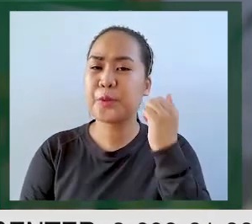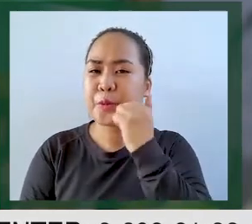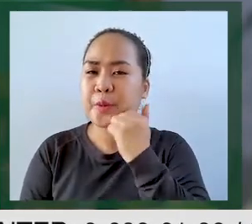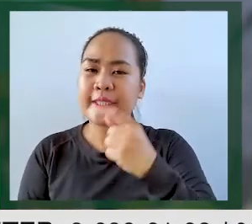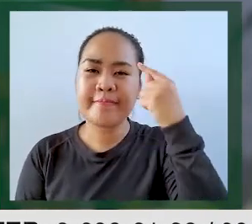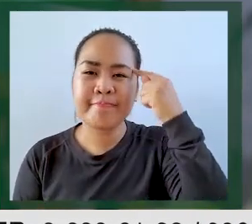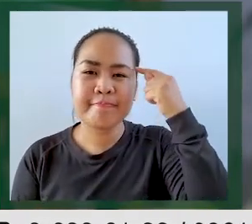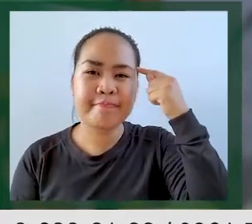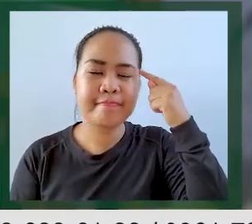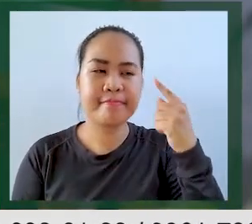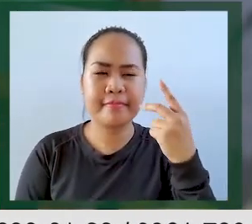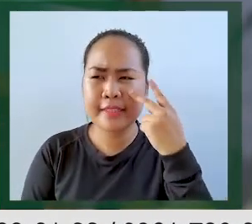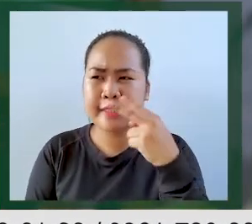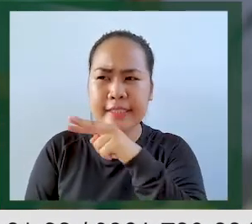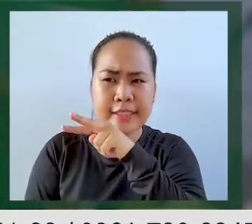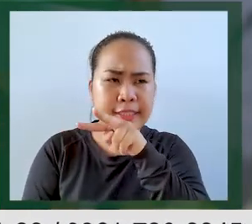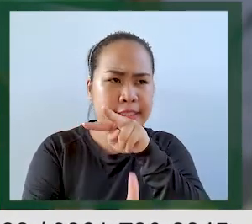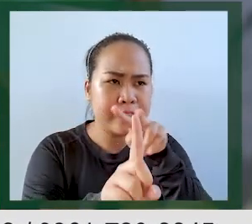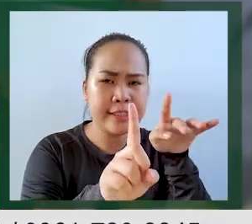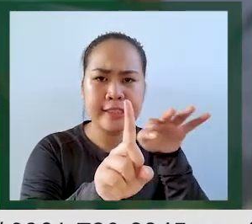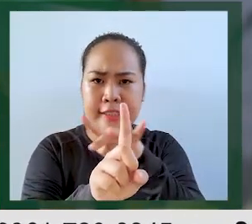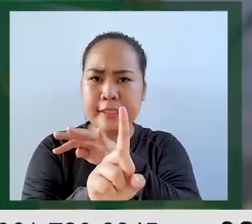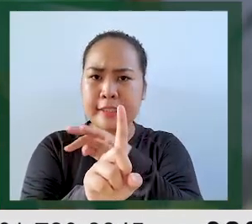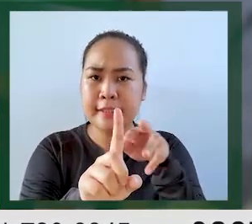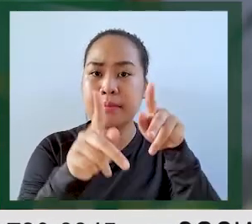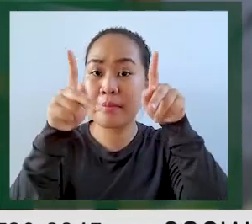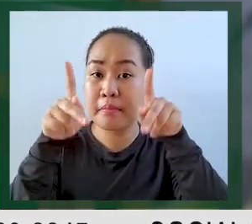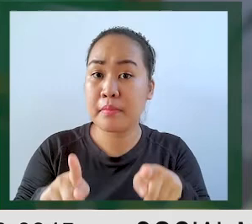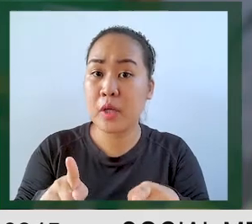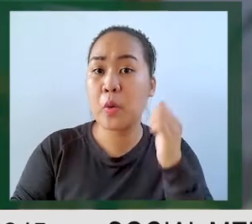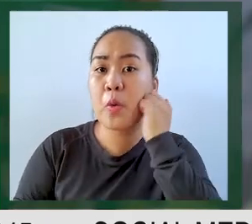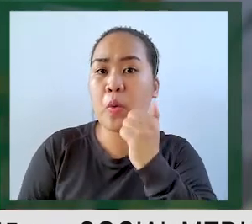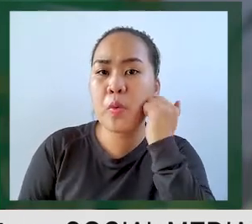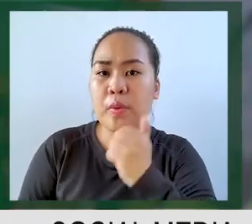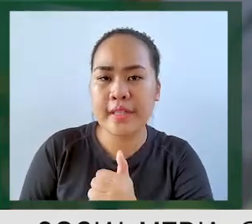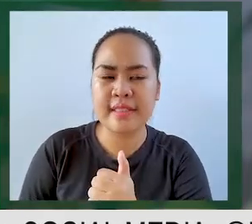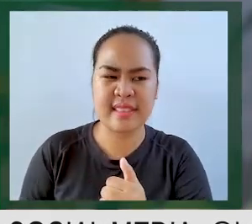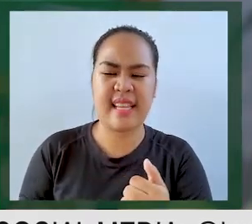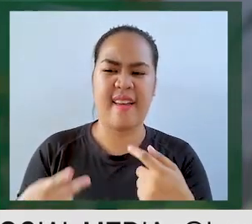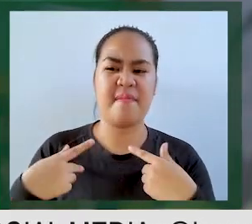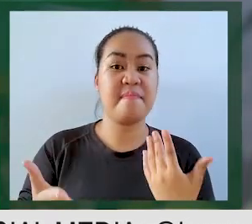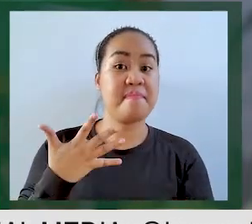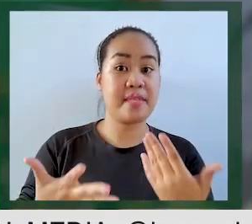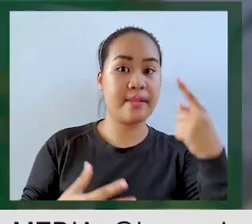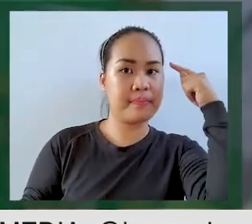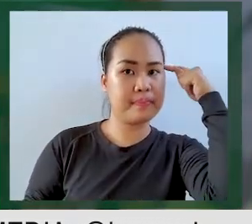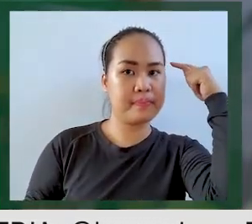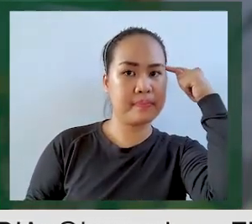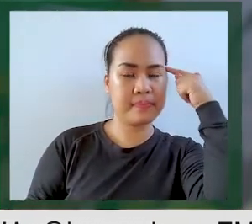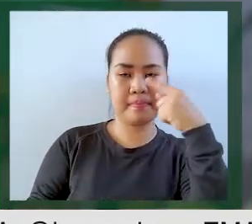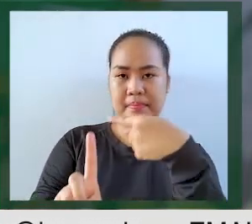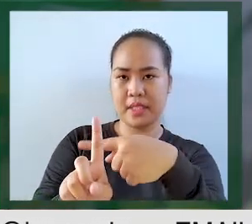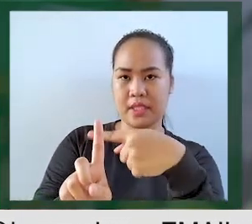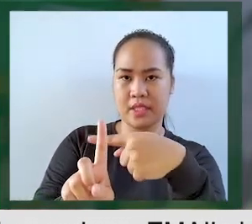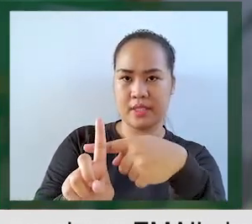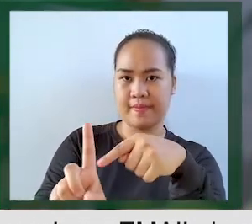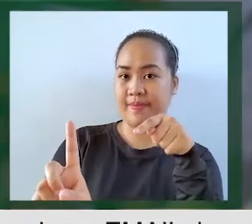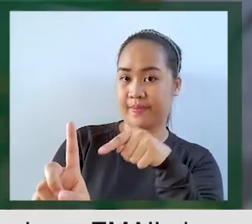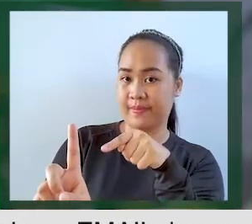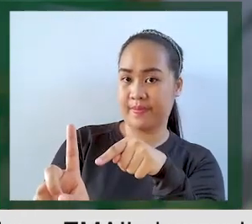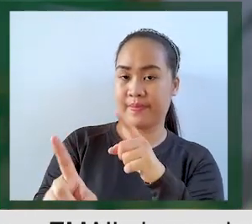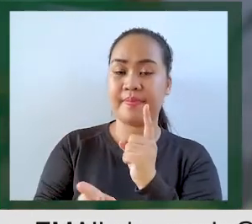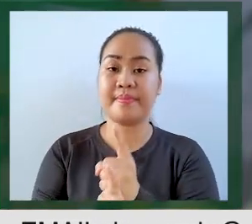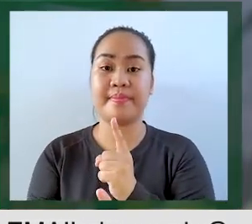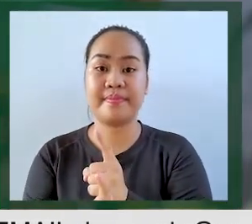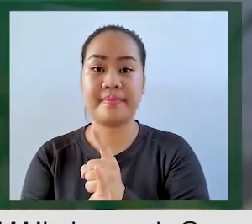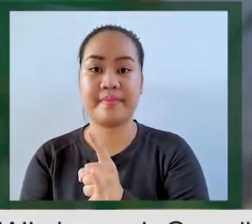'yon na sa hindi ka kilala, maingat ka. Pag kakilala mo na, hindi ka na maingat. Huwag na huwag po sana ganun po ang